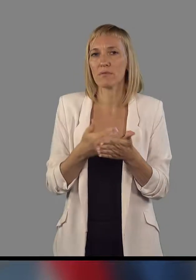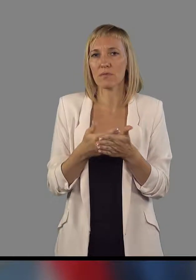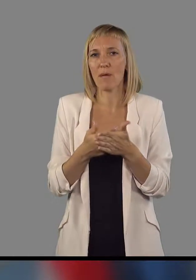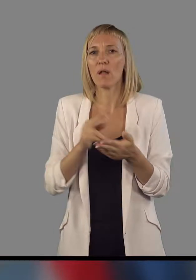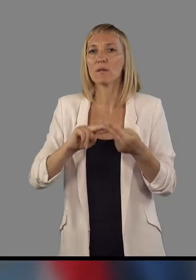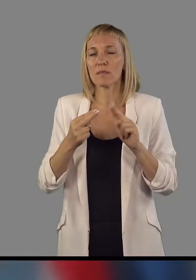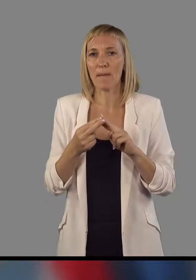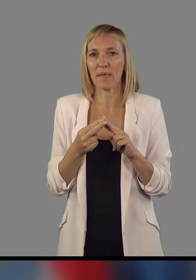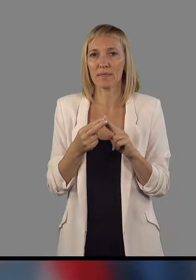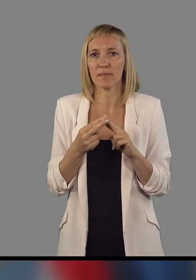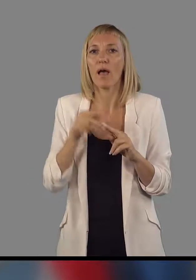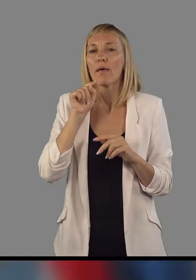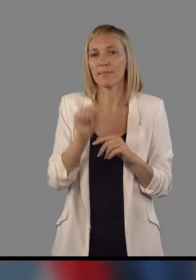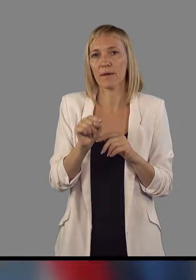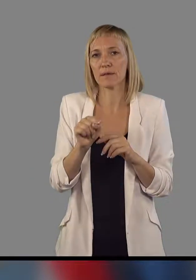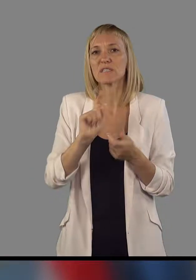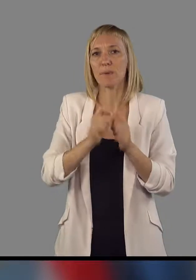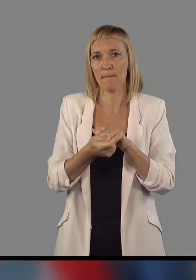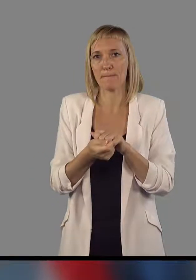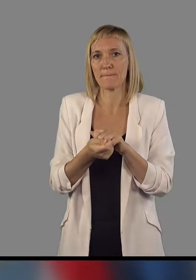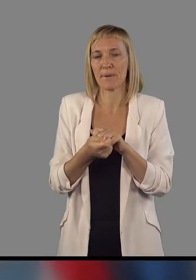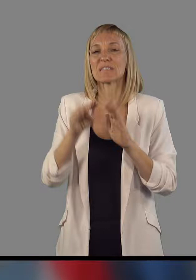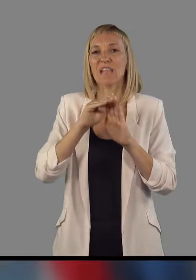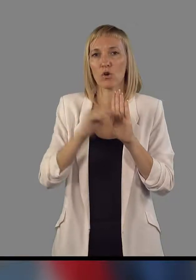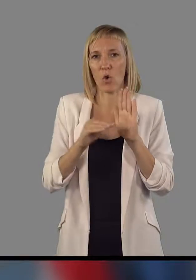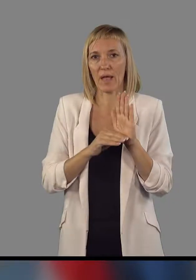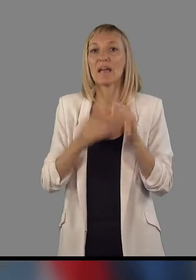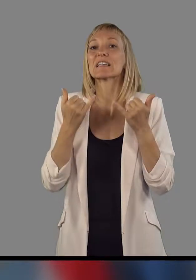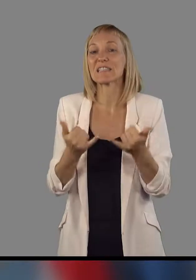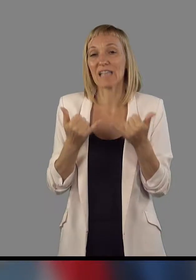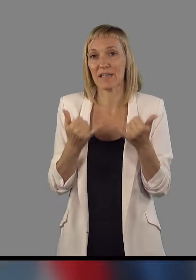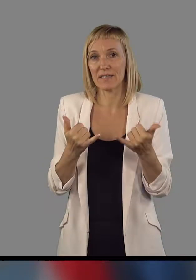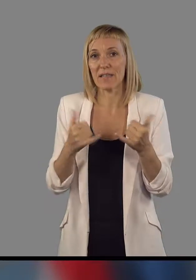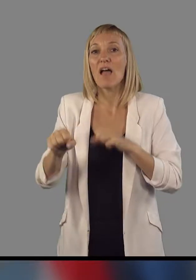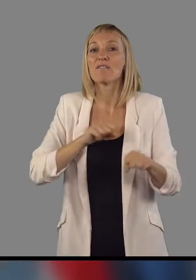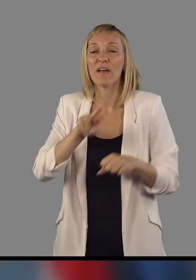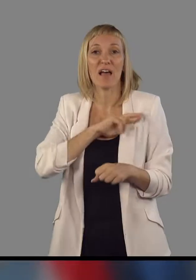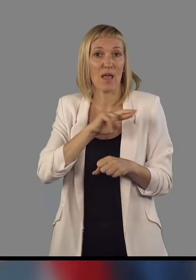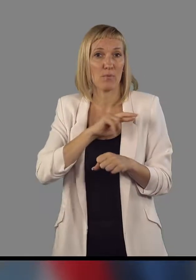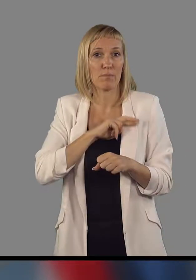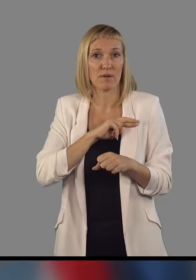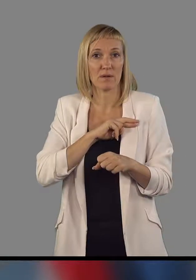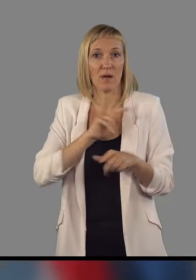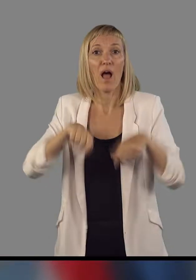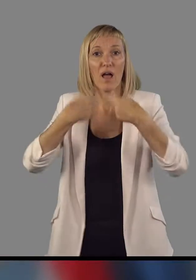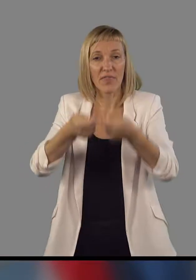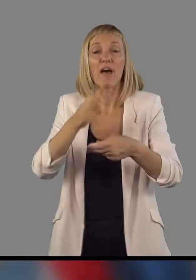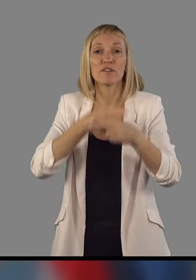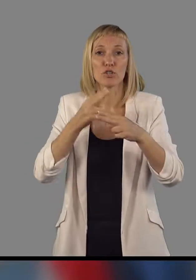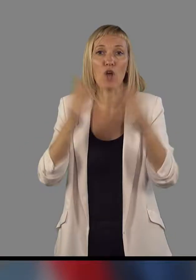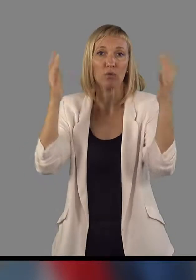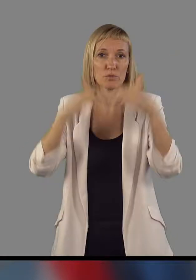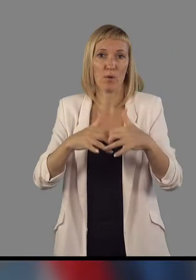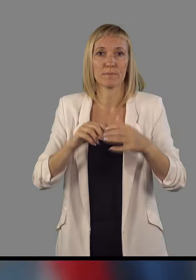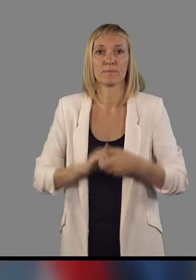je temeljni namen teh sprememb zakona, ki jih zdaj Vlada Republike Slovenije pošilja